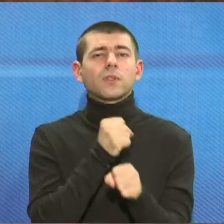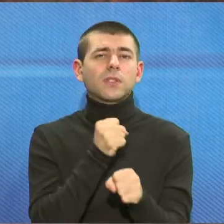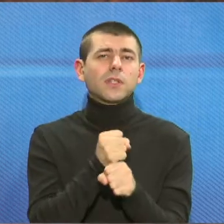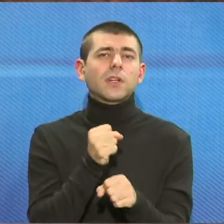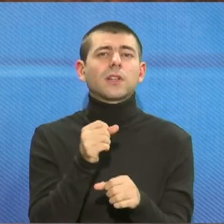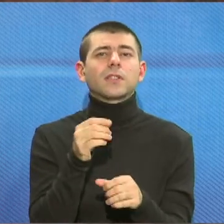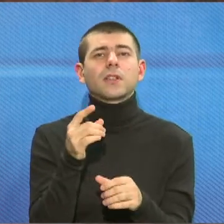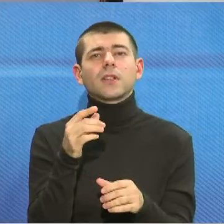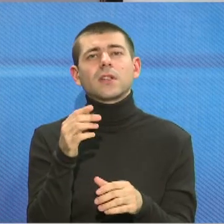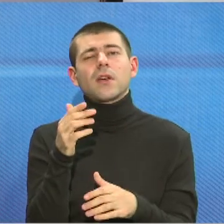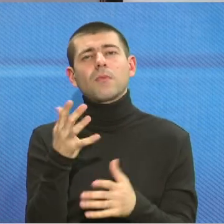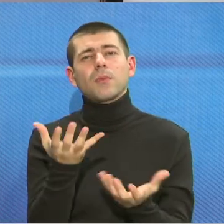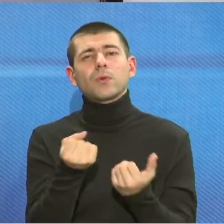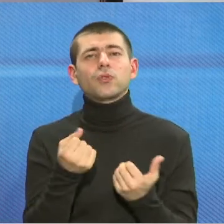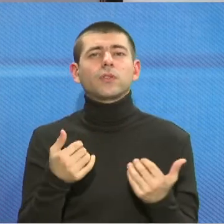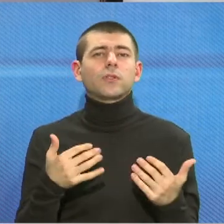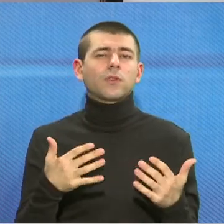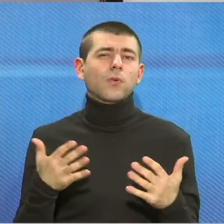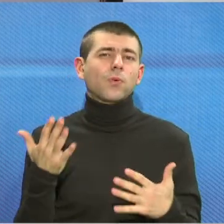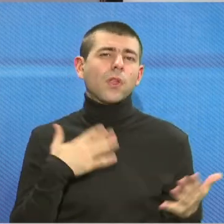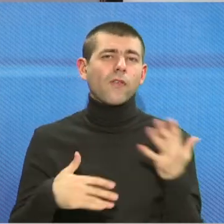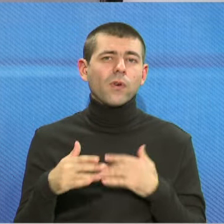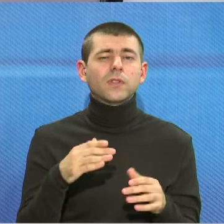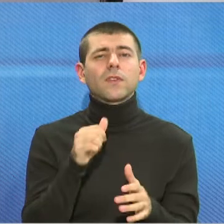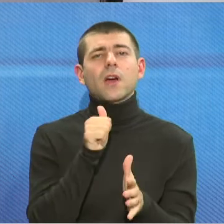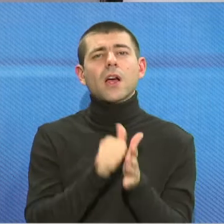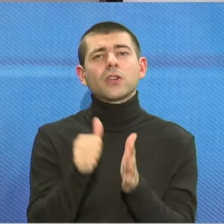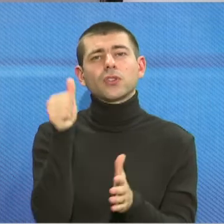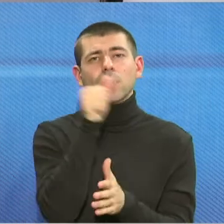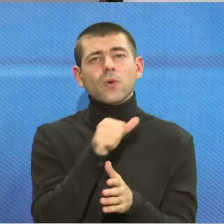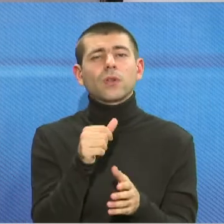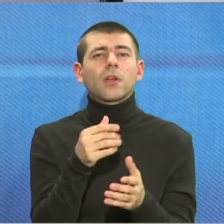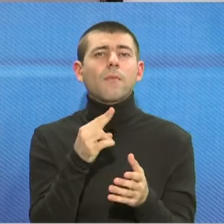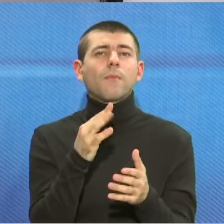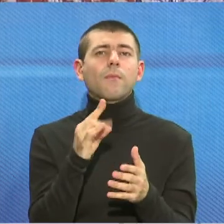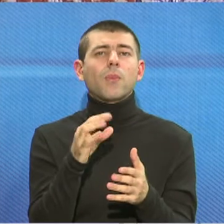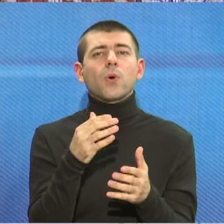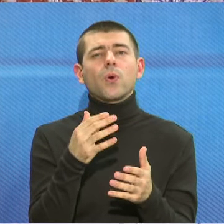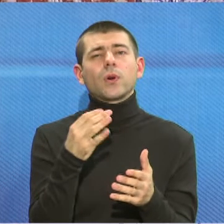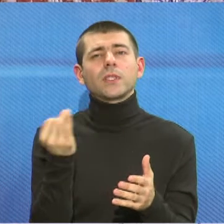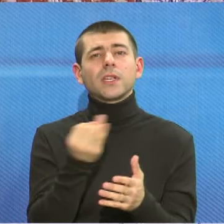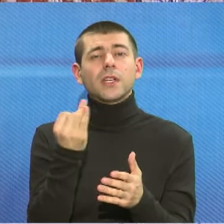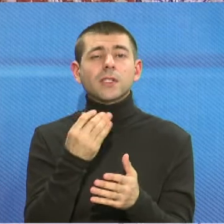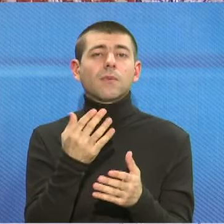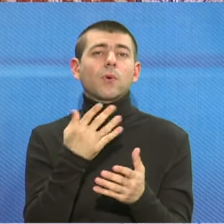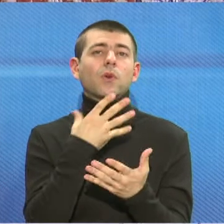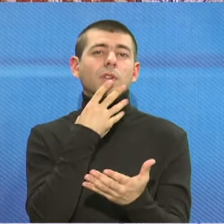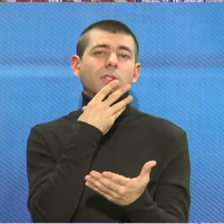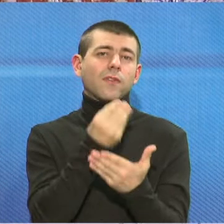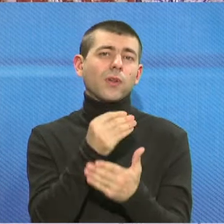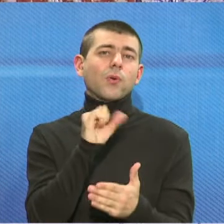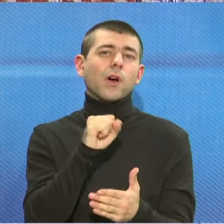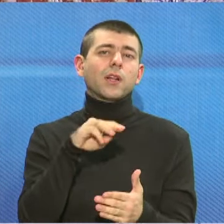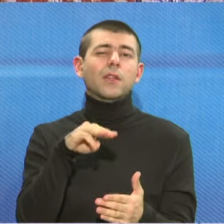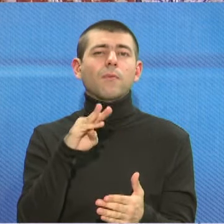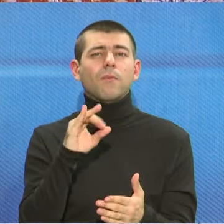и задовольнение от сдымка. Кожный сезон года, отзначая фотомастак, по-своему пригожий и мая свою особливую атмосферу.